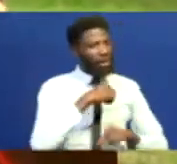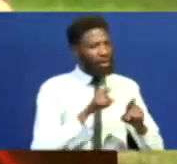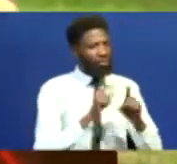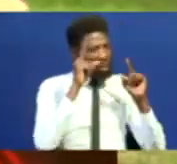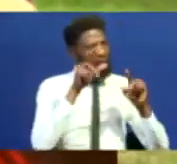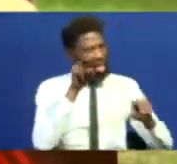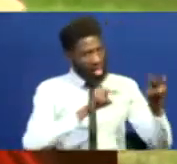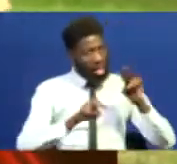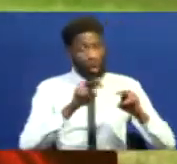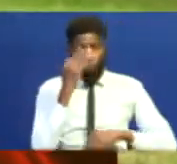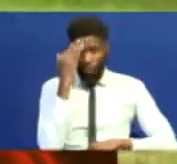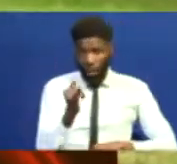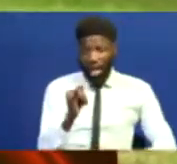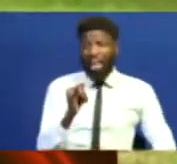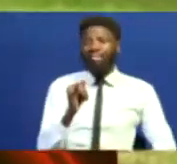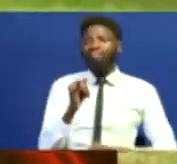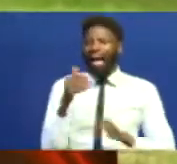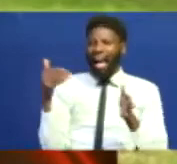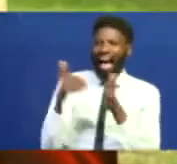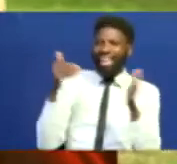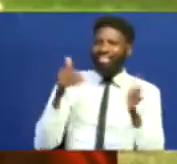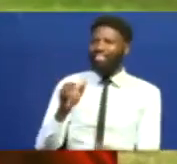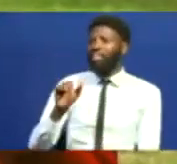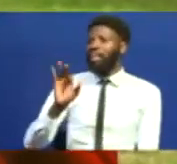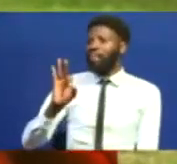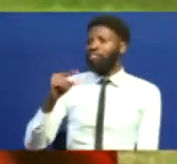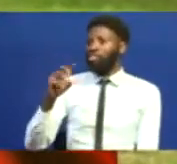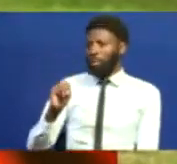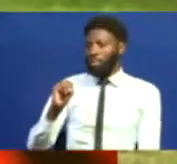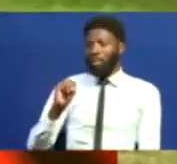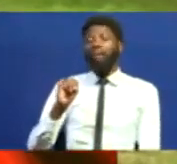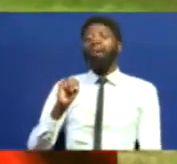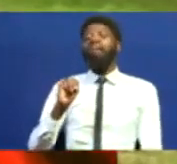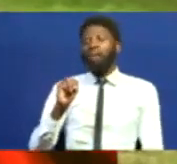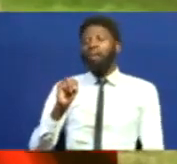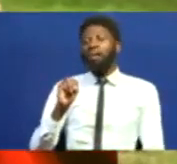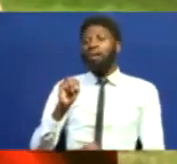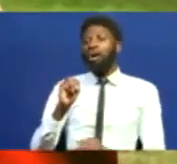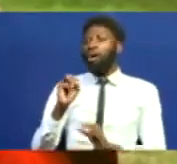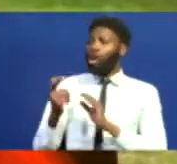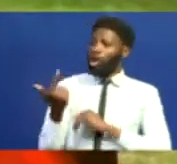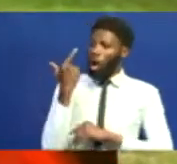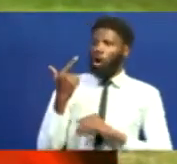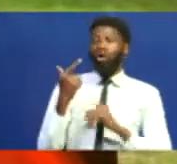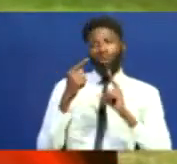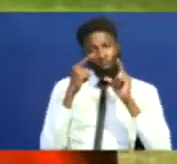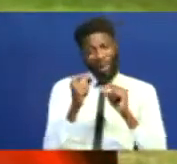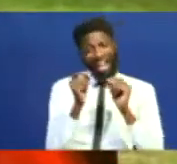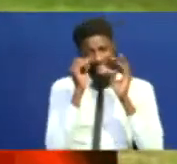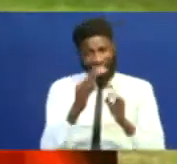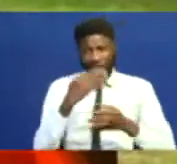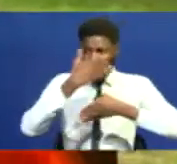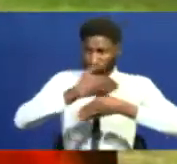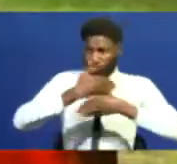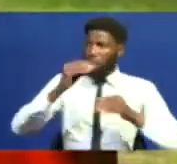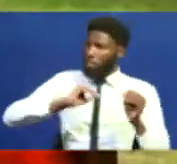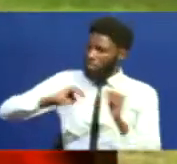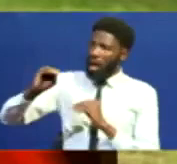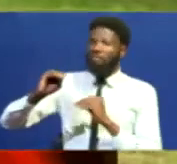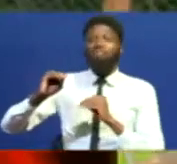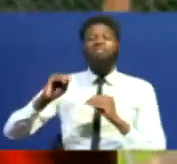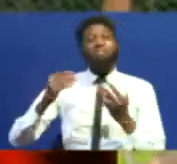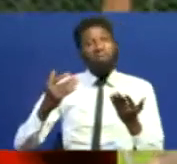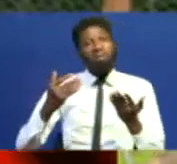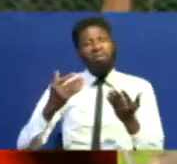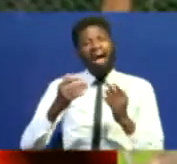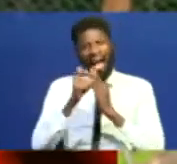wazi kwamba kama mtu anayasachukua mtu apeleke pale article 21, hiyo ni sheria kwamba mtu atafungwa na hicho